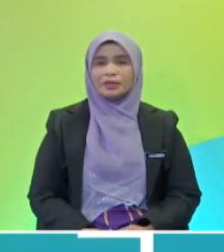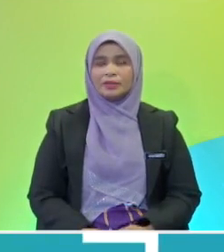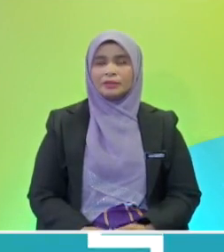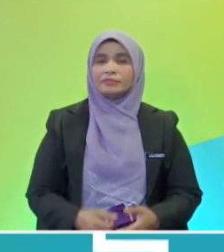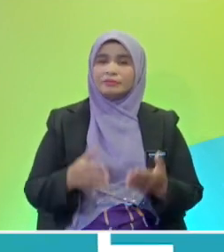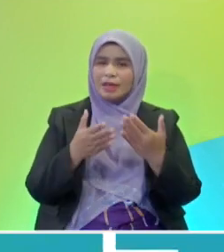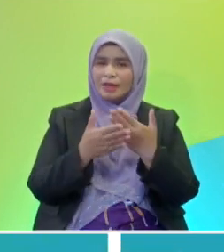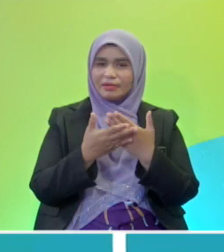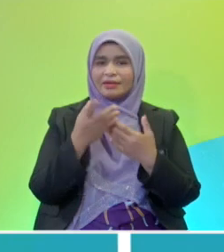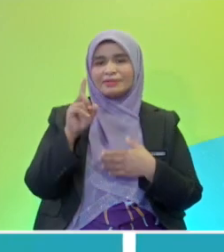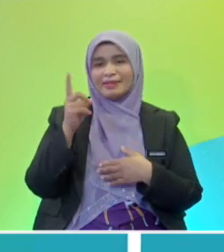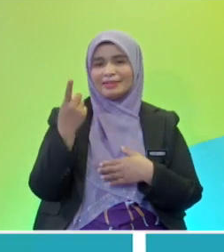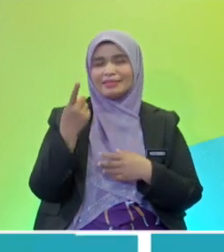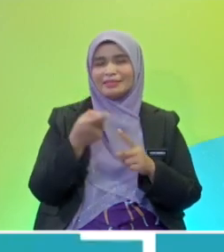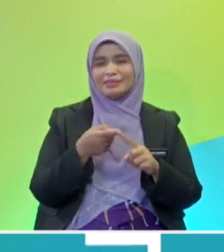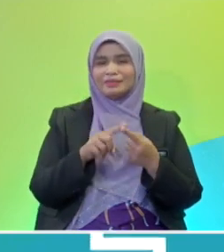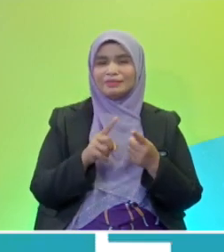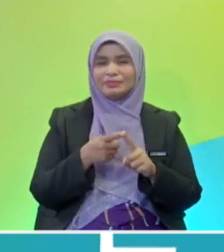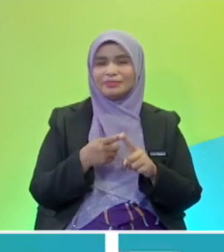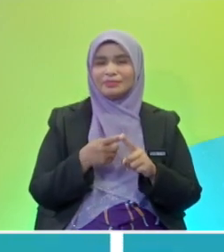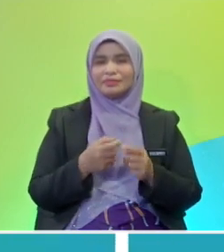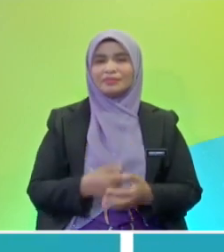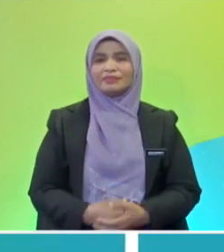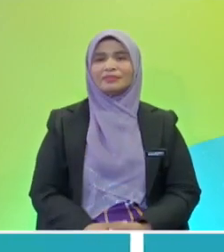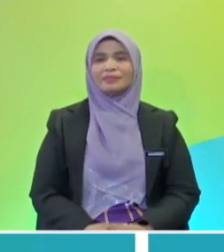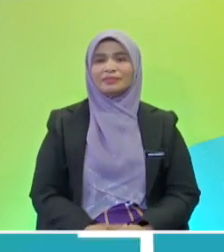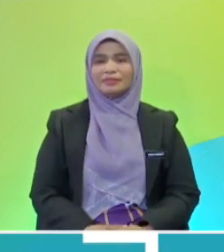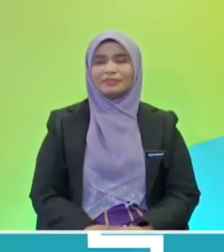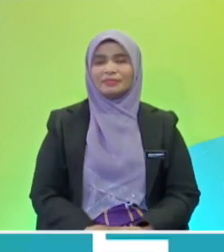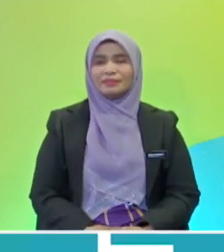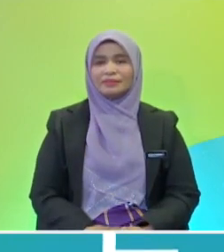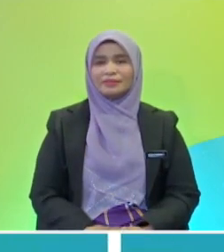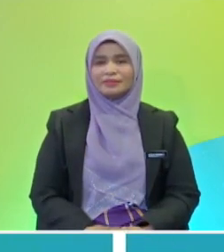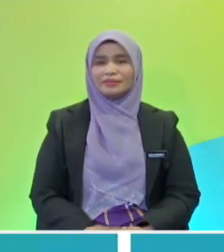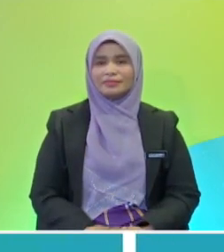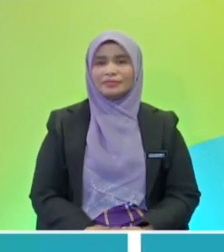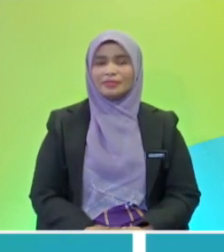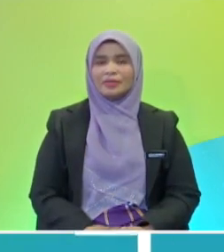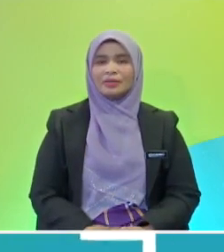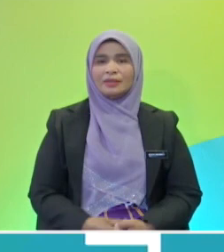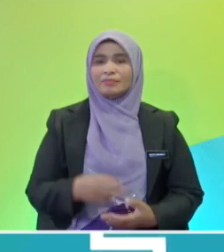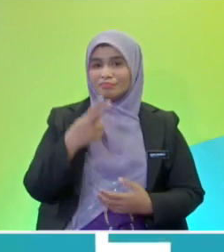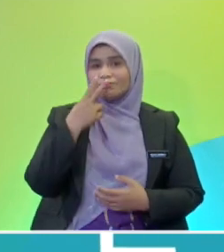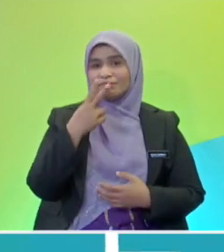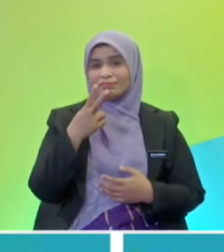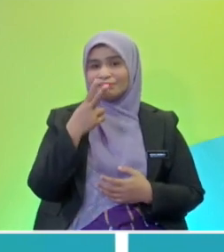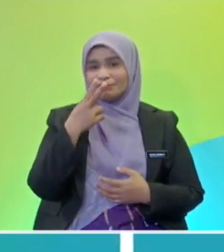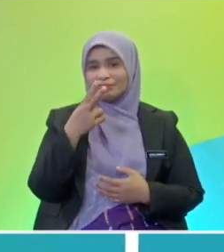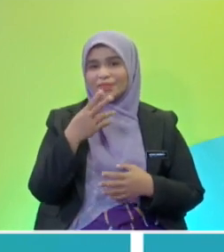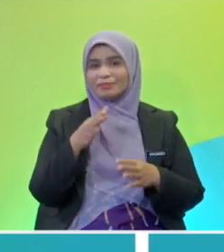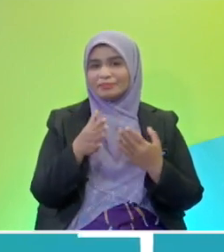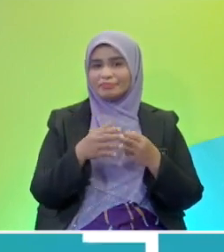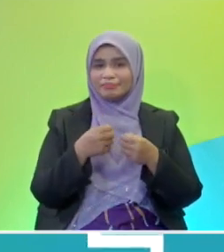kawan-kawan rupanya ah macam ni nampak murid yang cerdas dia cepat sikit ni nampak tu Saya tunjuk ha nampak Ha dia macam tu